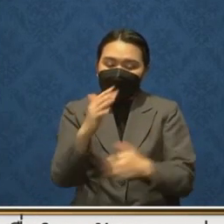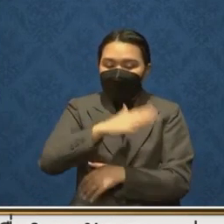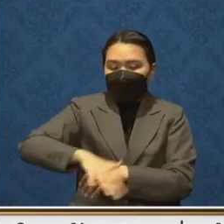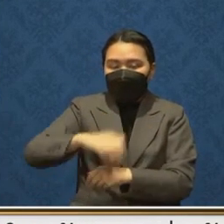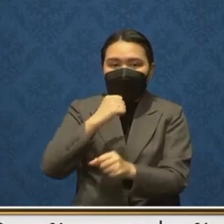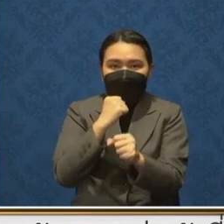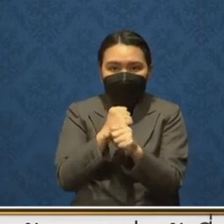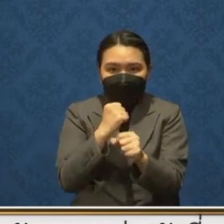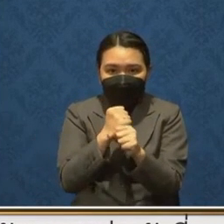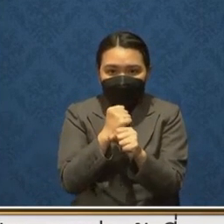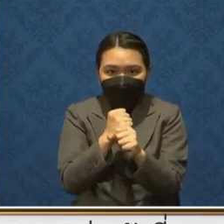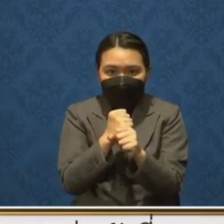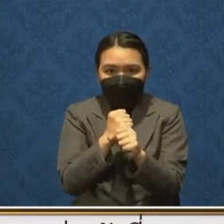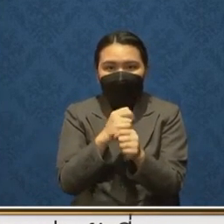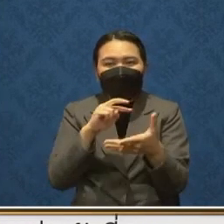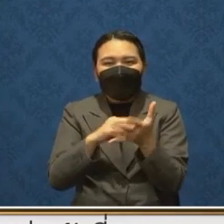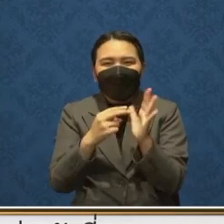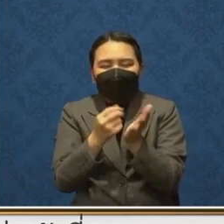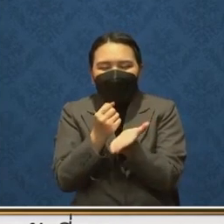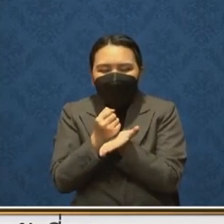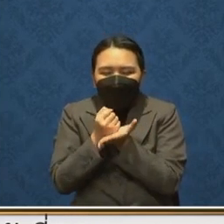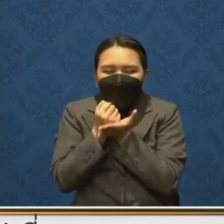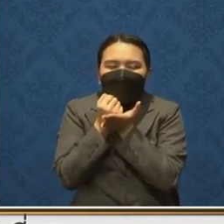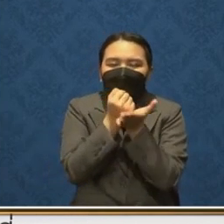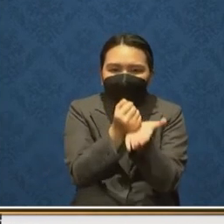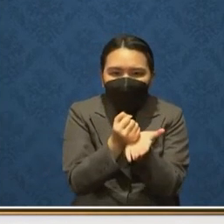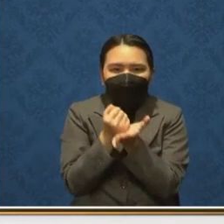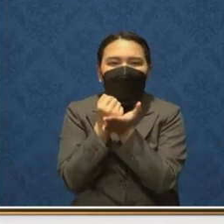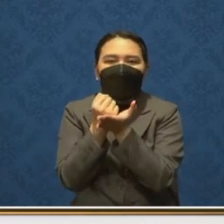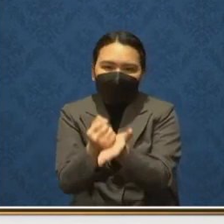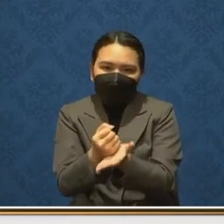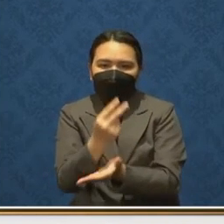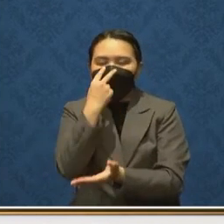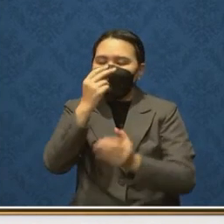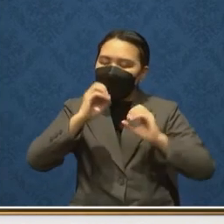มัเปนการตอบแถนกันได้เห็นได้iarจัเยนแล้ว